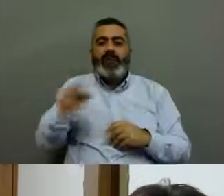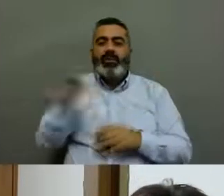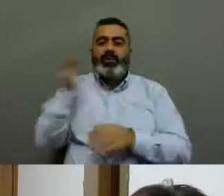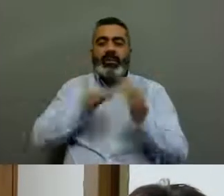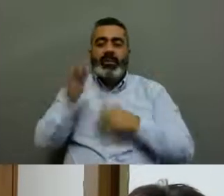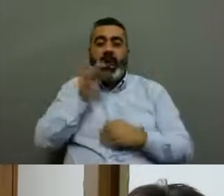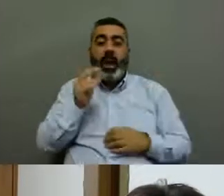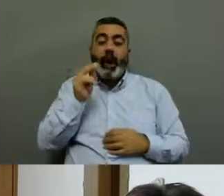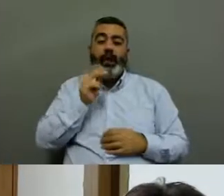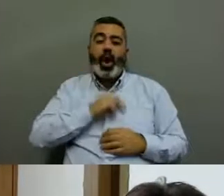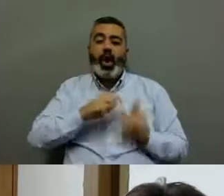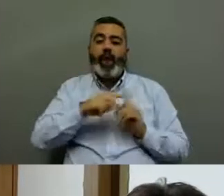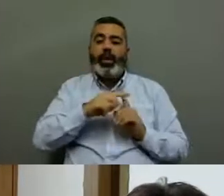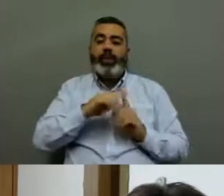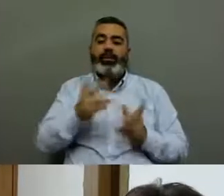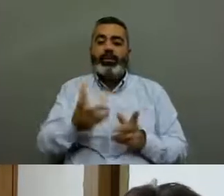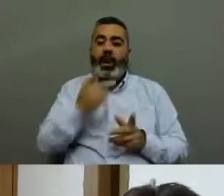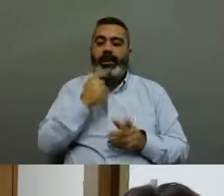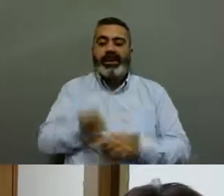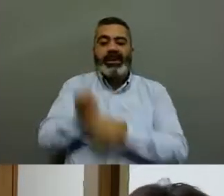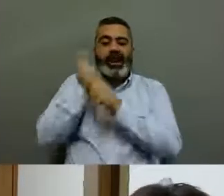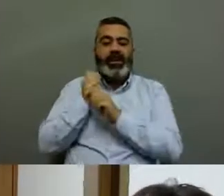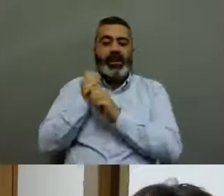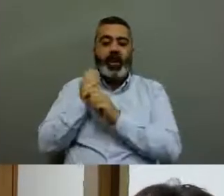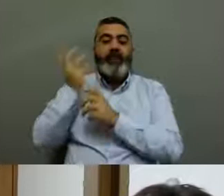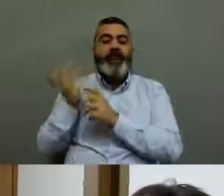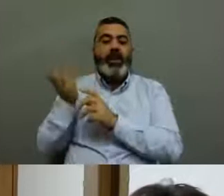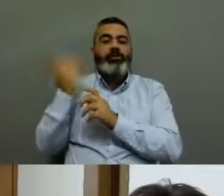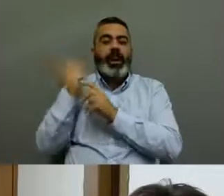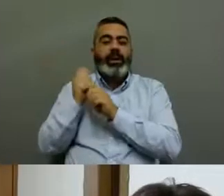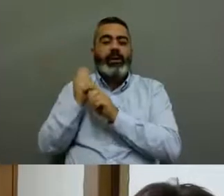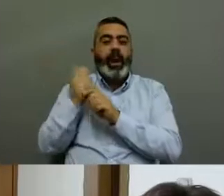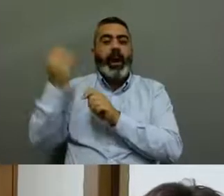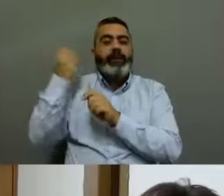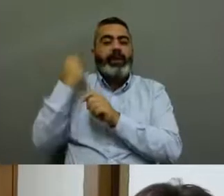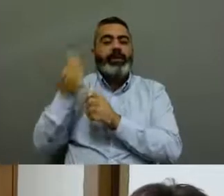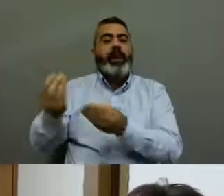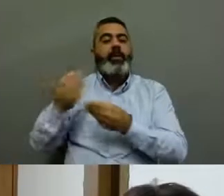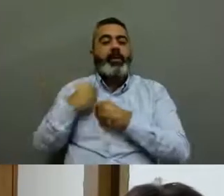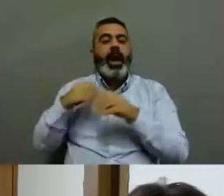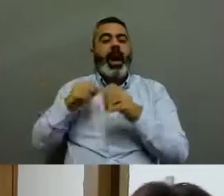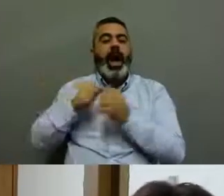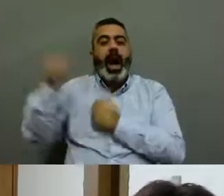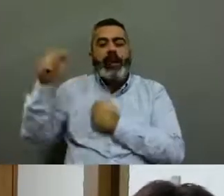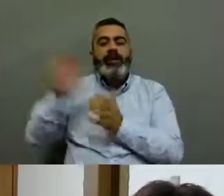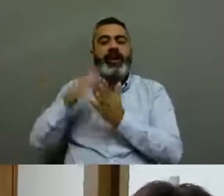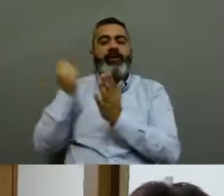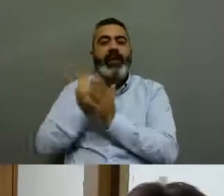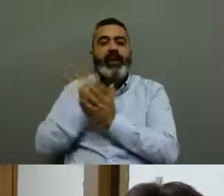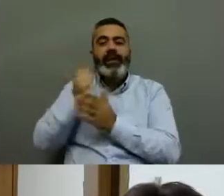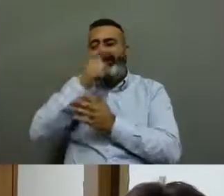ένα όρατο σακίδιο χωρίς βάρος, που είναι γεμάτο με ειδικές προμήθειες, με χάρτες, με διαβατήρια, βιβλία,